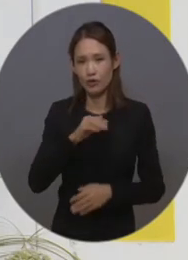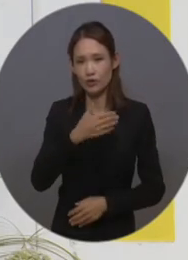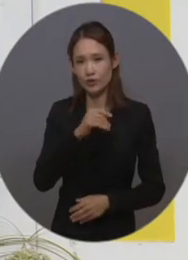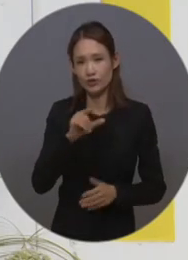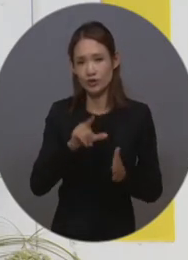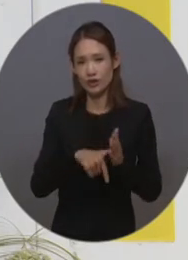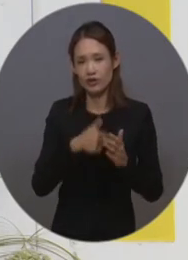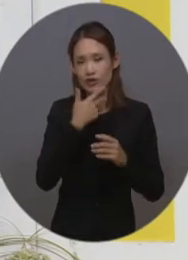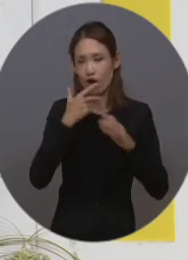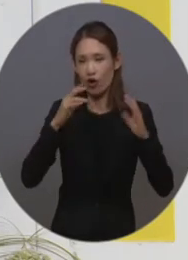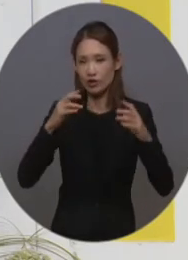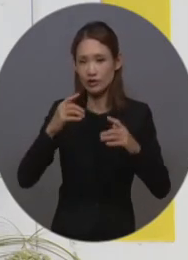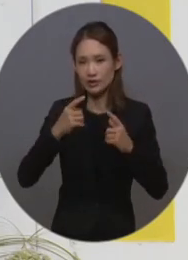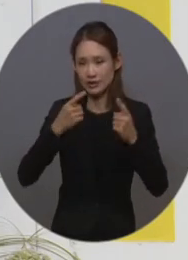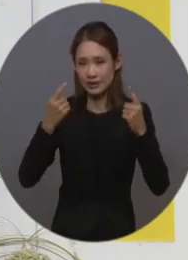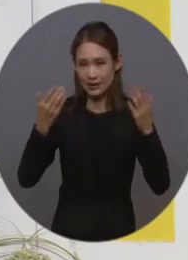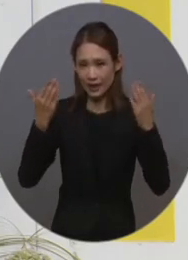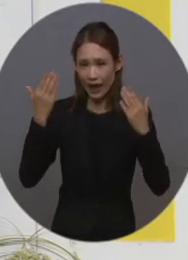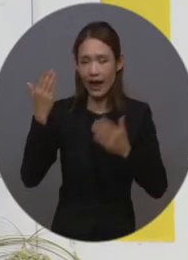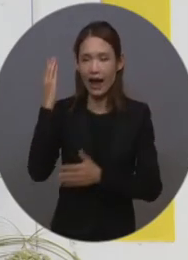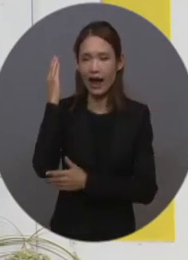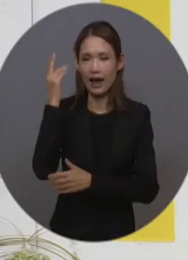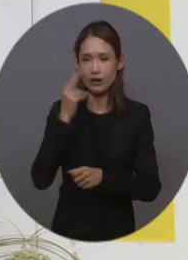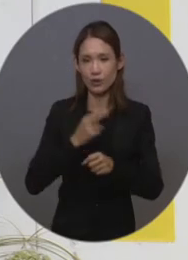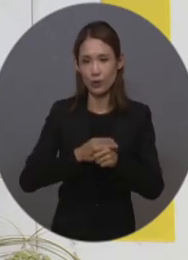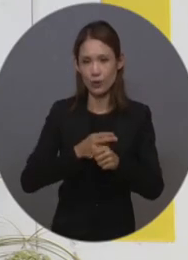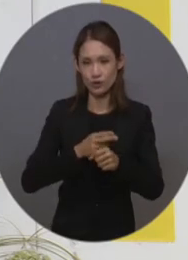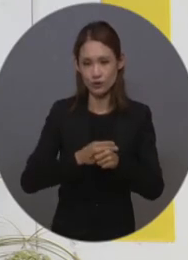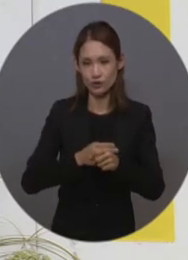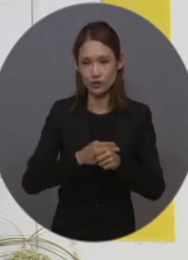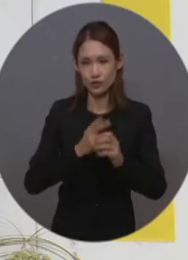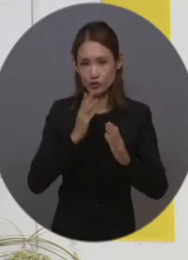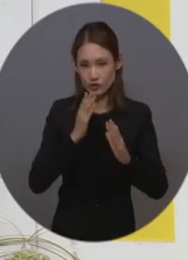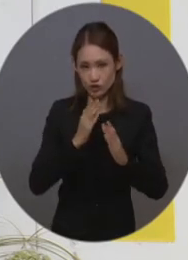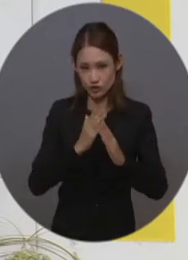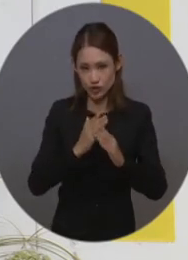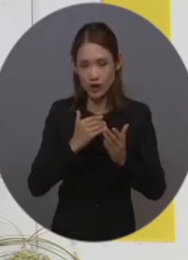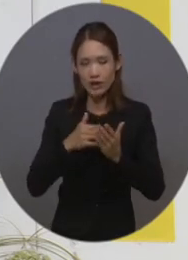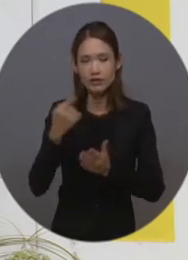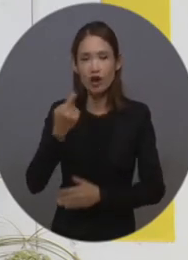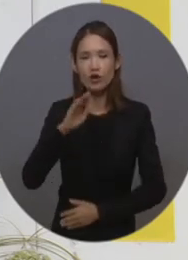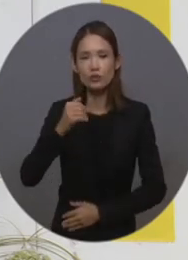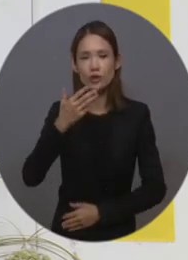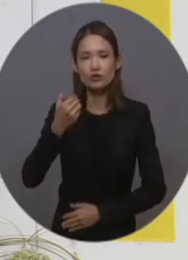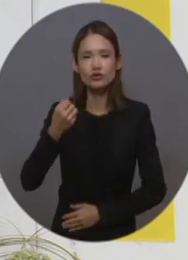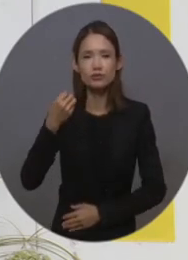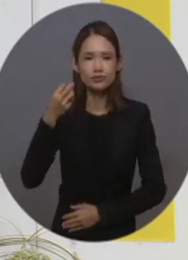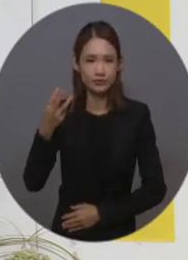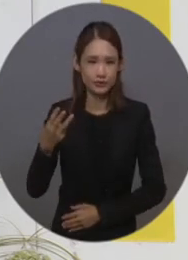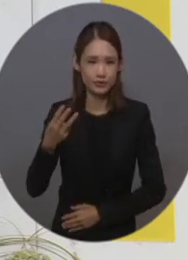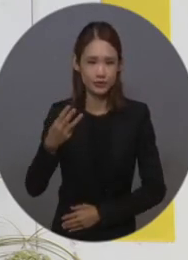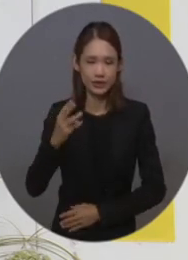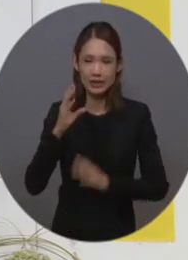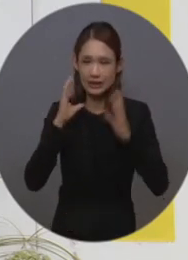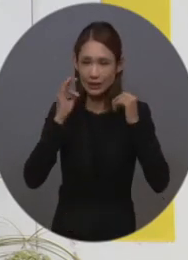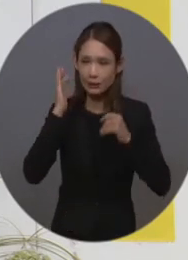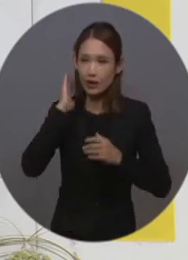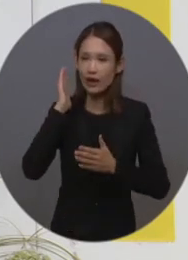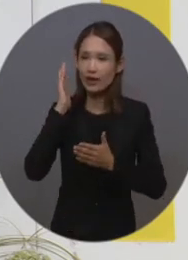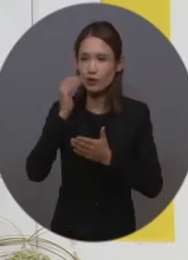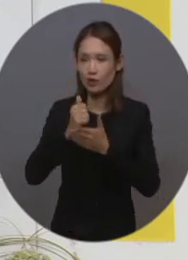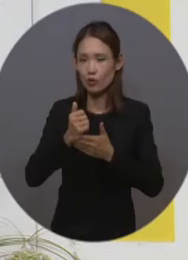대학 교수를 하고 있다가 네. 그 당시 93년에 김영삼 대통령이 이제 취임을 네. 했습니다.